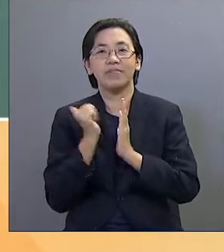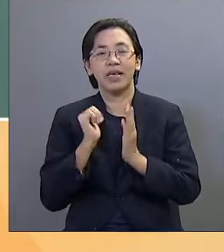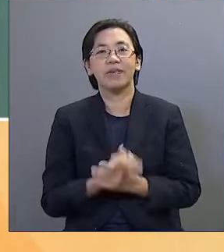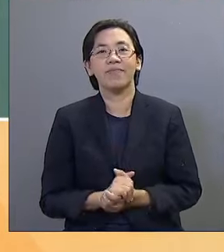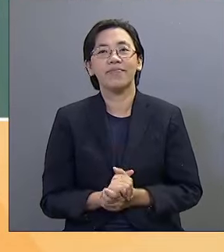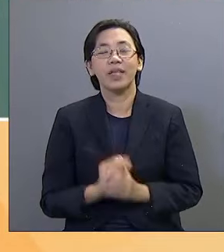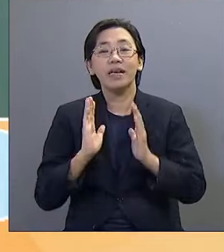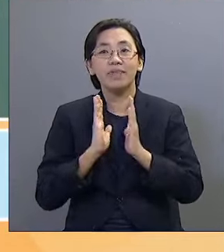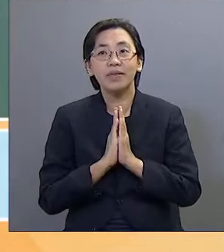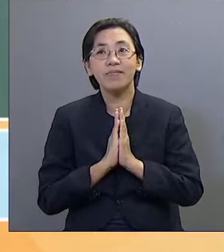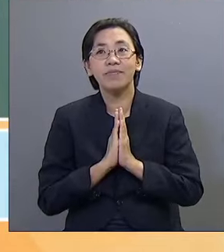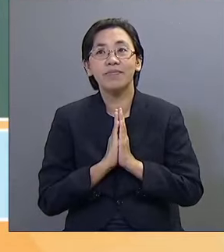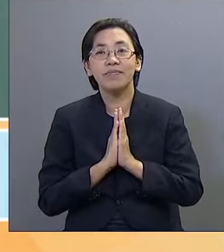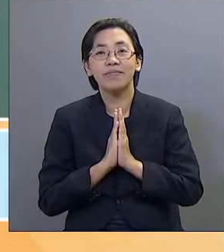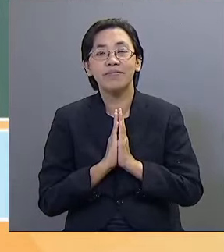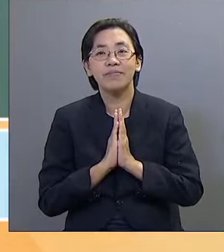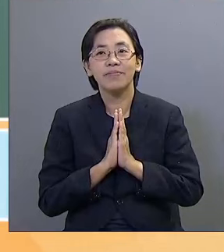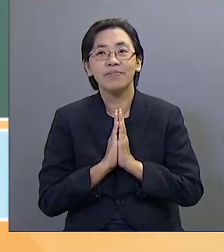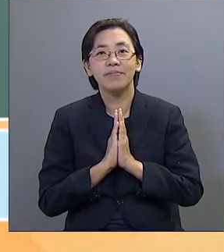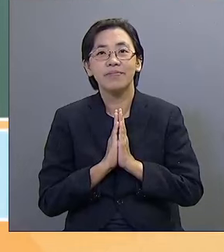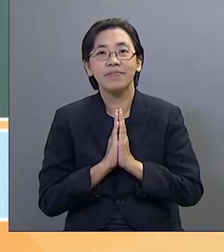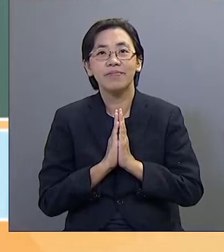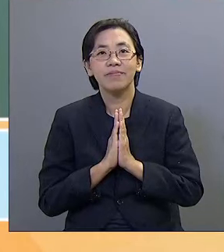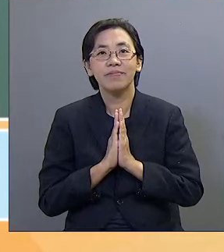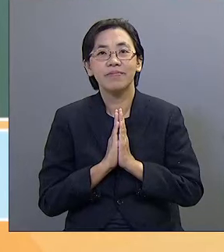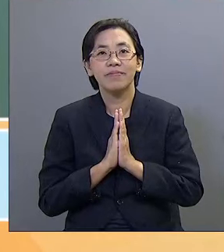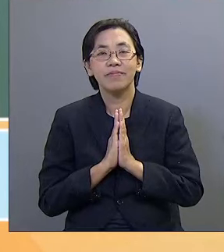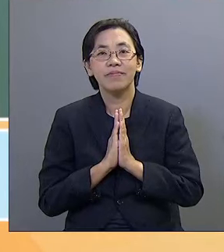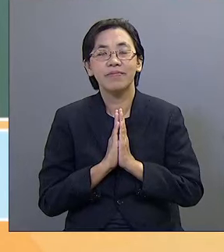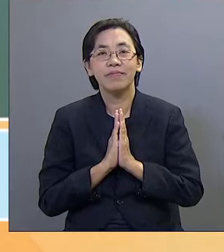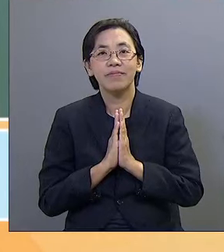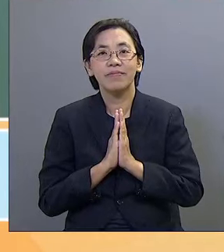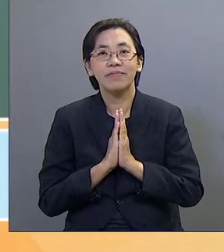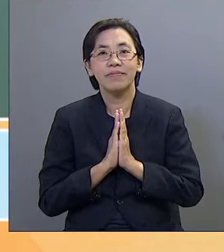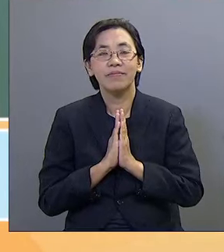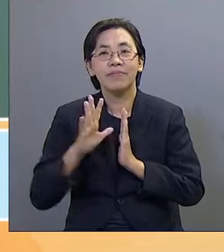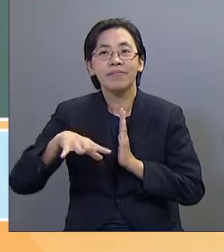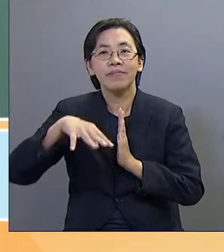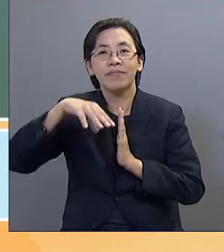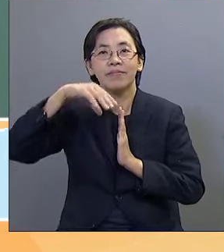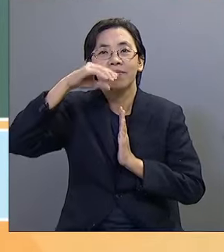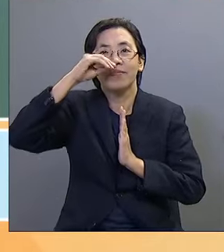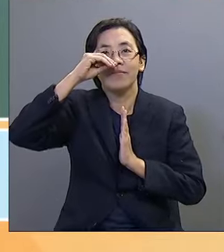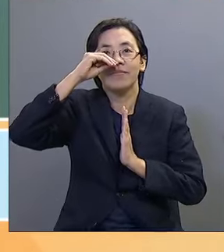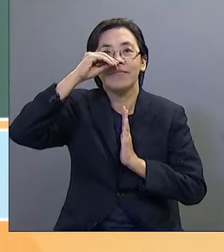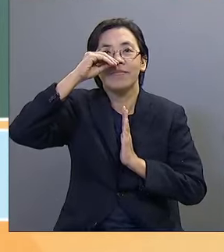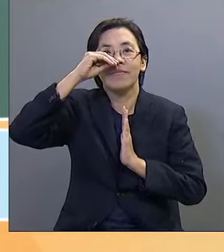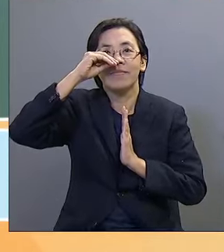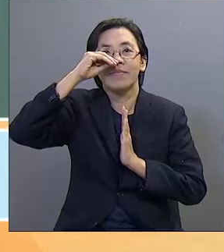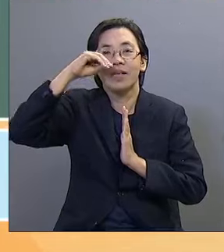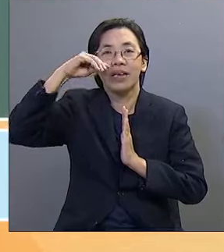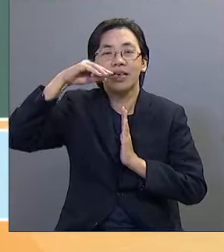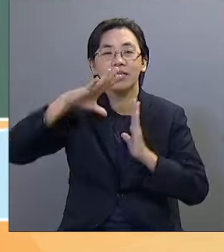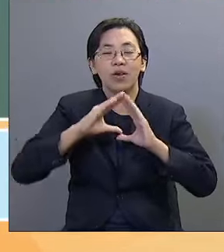ได้หรือถ้าเป็นการ นะครับ พนมมือครับ พนมมือนะครับ ครับ หายใจเข้าหายใจออก